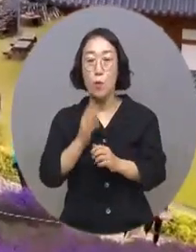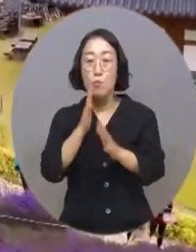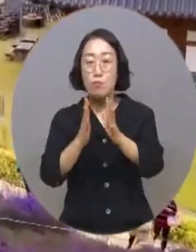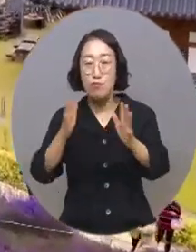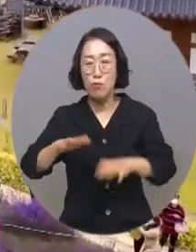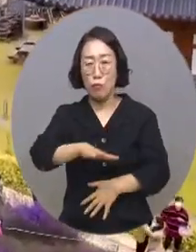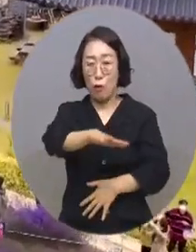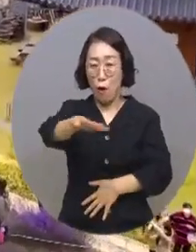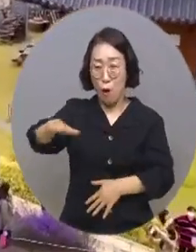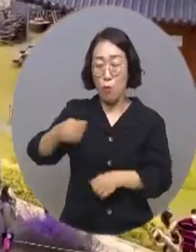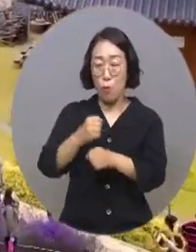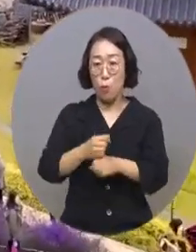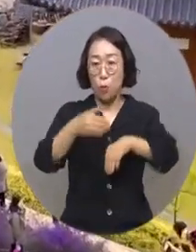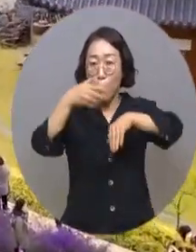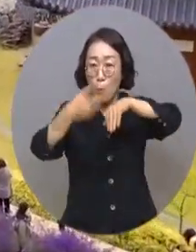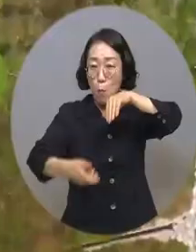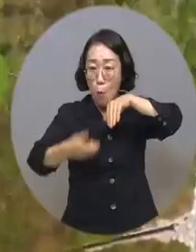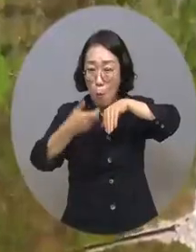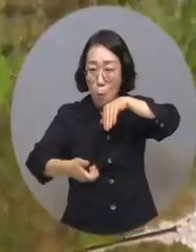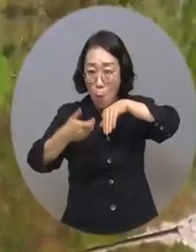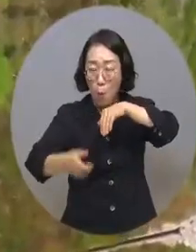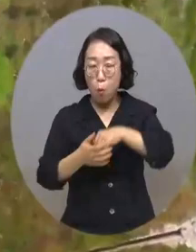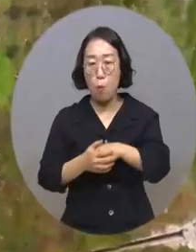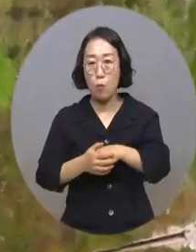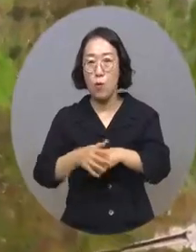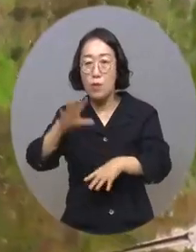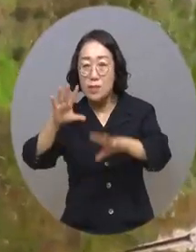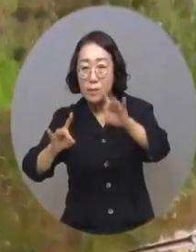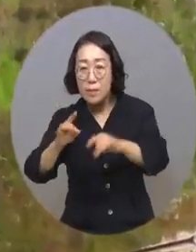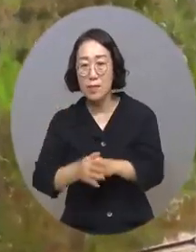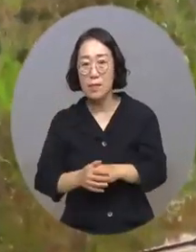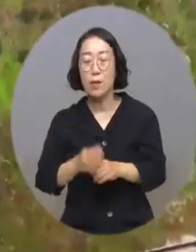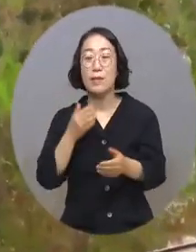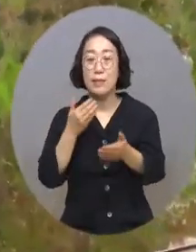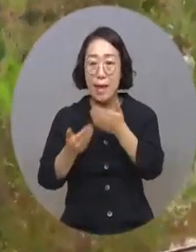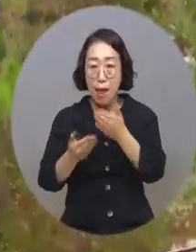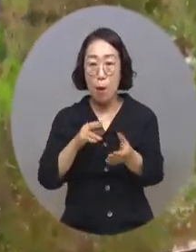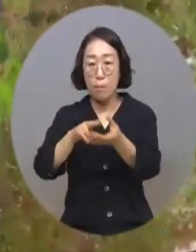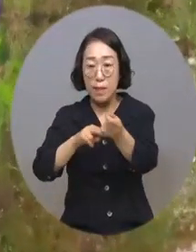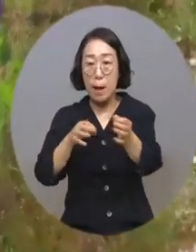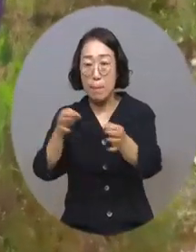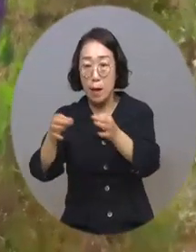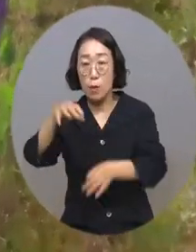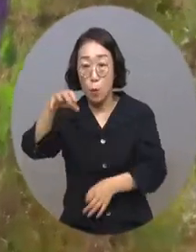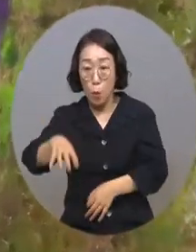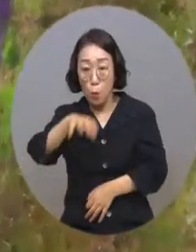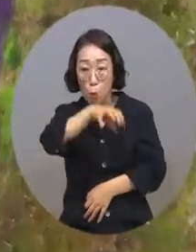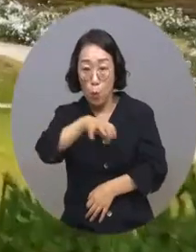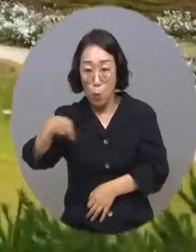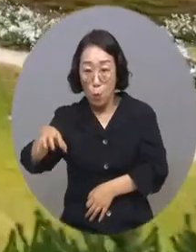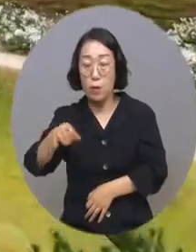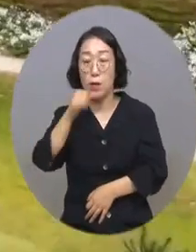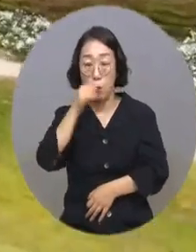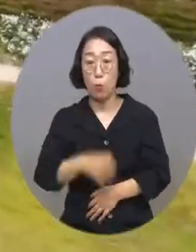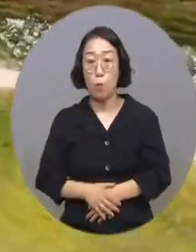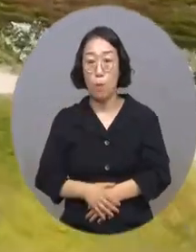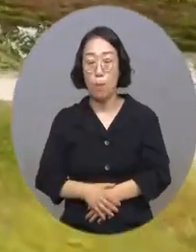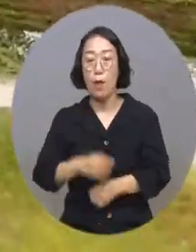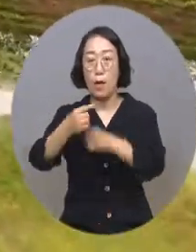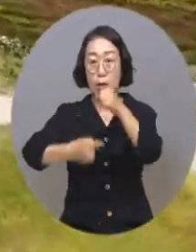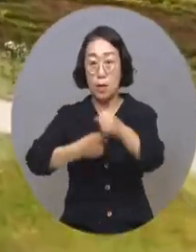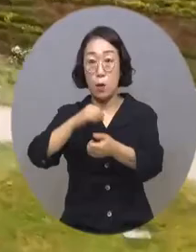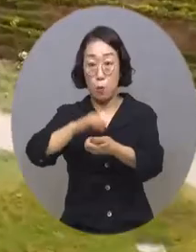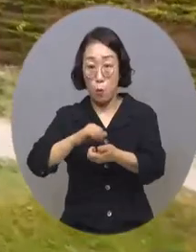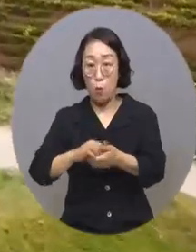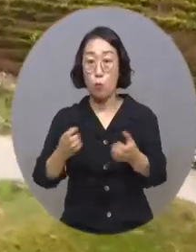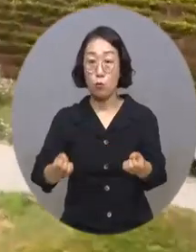잔디광장, 구절폭포, 수생습지, 구절초 체험 및 판매장 등의 편의시설이 갖춰져 있고 매년 열리는